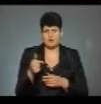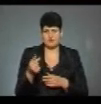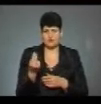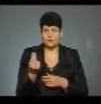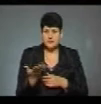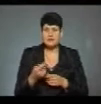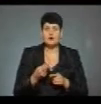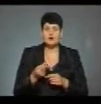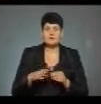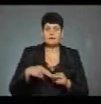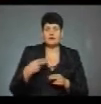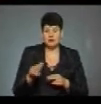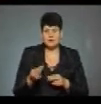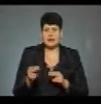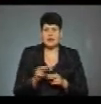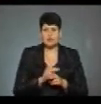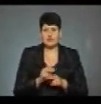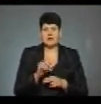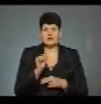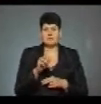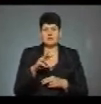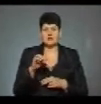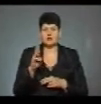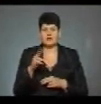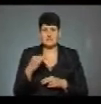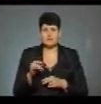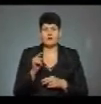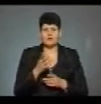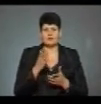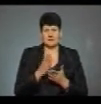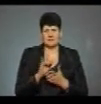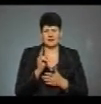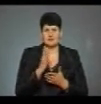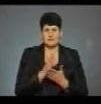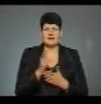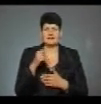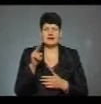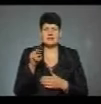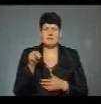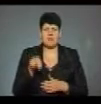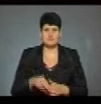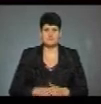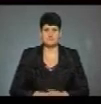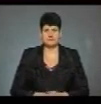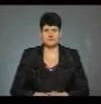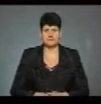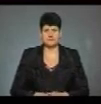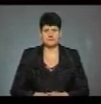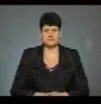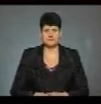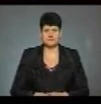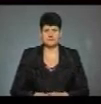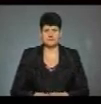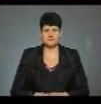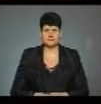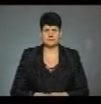кошти передадуть на лікування Андрію Мишковецькому, у якого ДЦП. Марія Котенко, Марта Журавель. Новини на Суспільному.